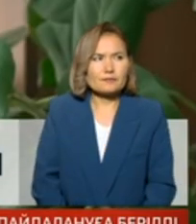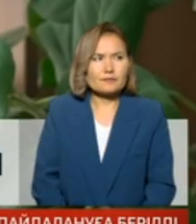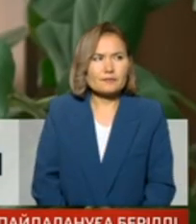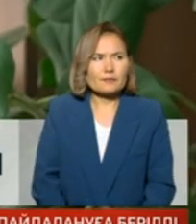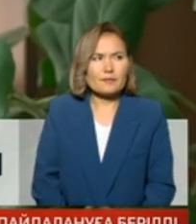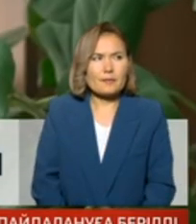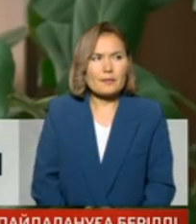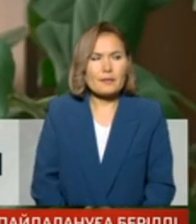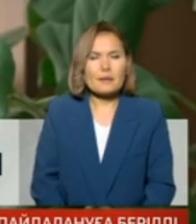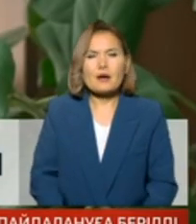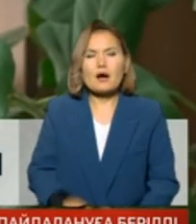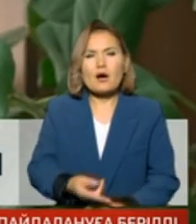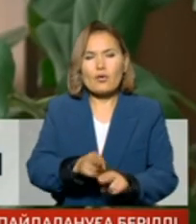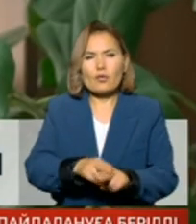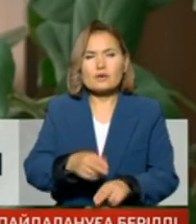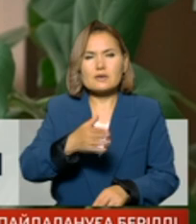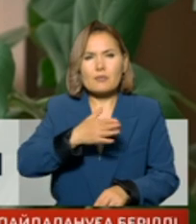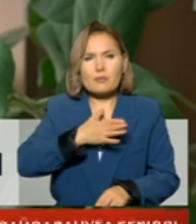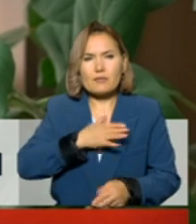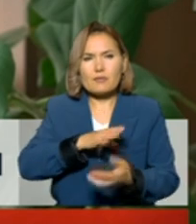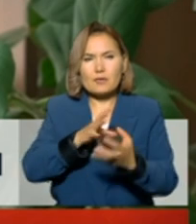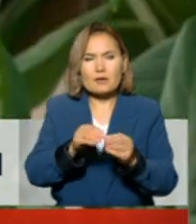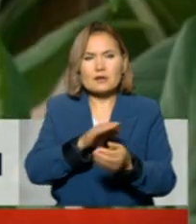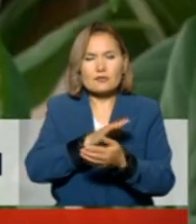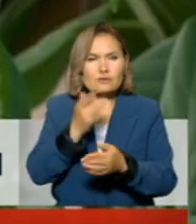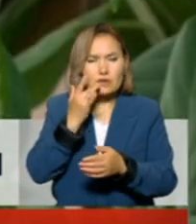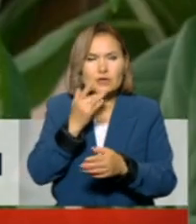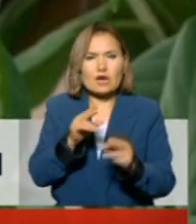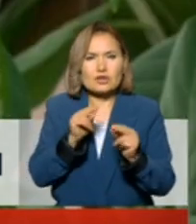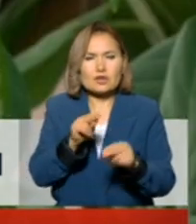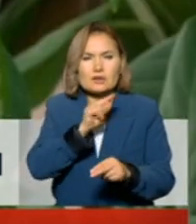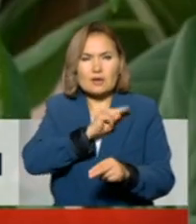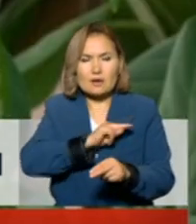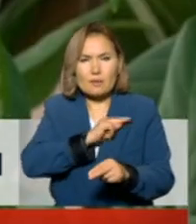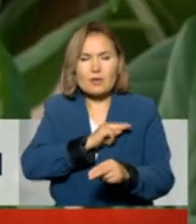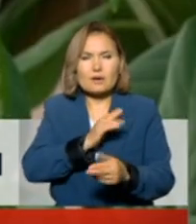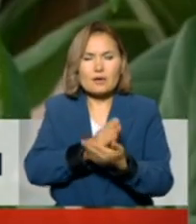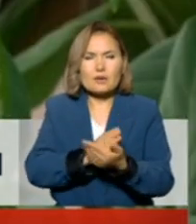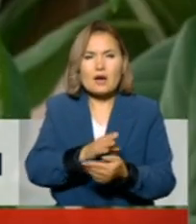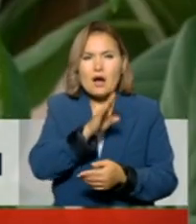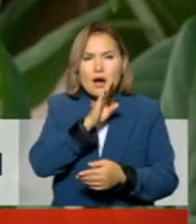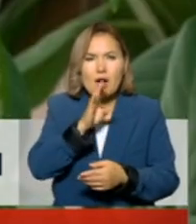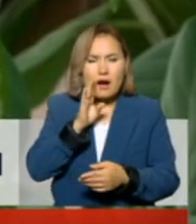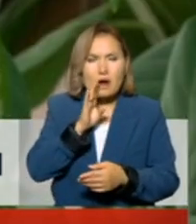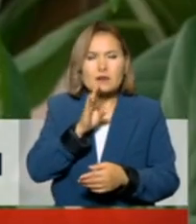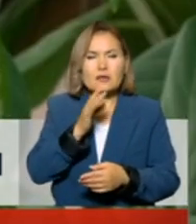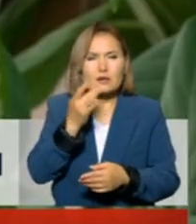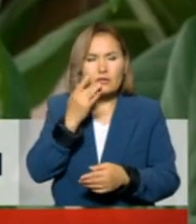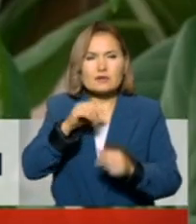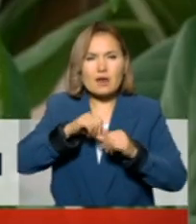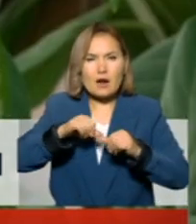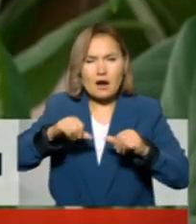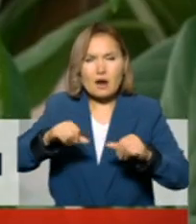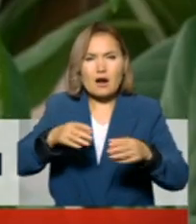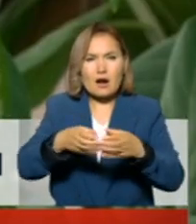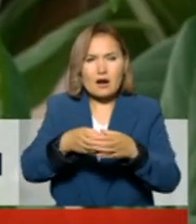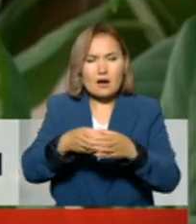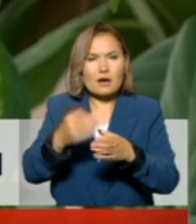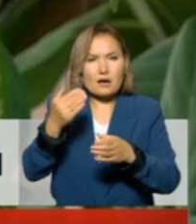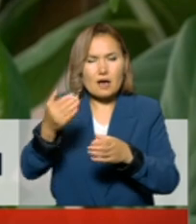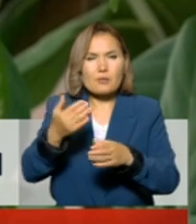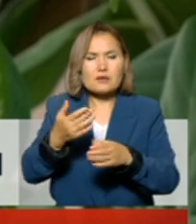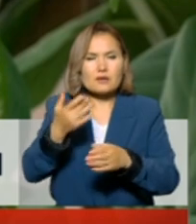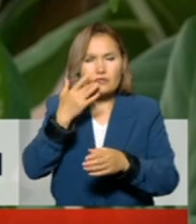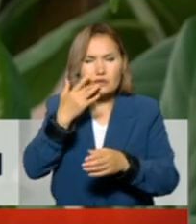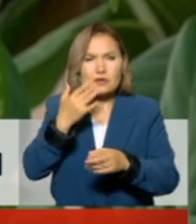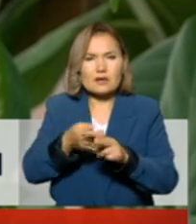жұмыс жасатпайды ғой. Или біреумен бөлісіп отыруың керек, или басқа нәрсе болу керек. Бізде де осы органда істейтін ата-аналарымыз бар, солар сұрастырса, бізге жоғары жақтан указание келді, то